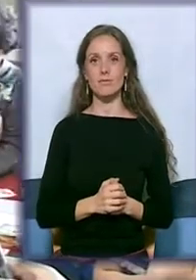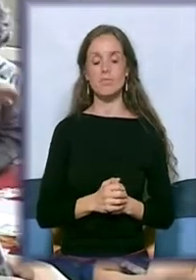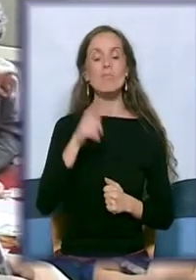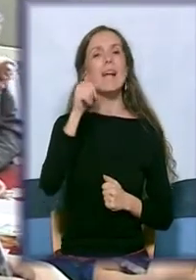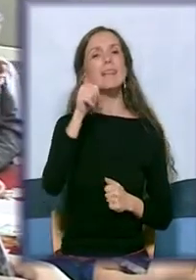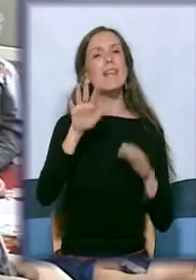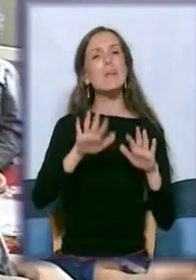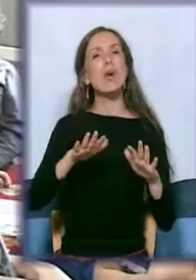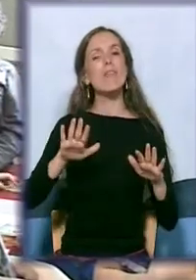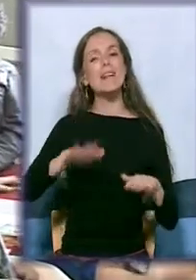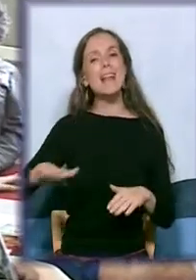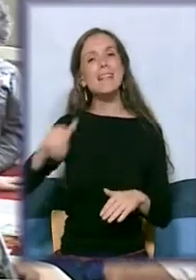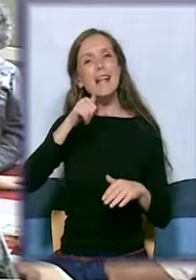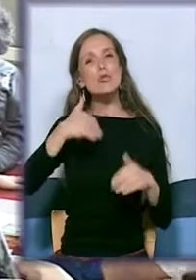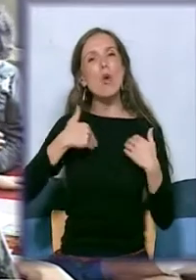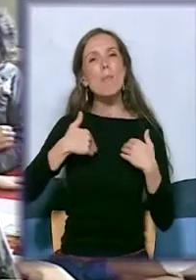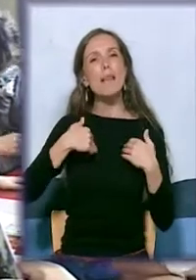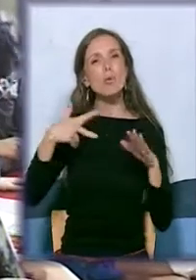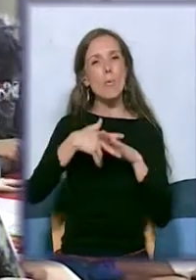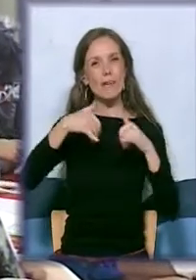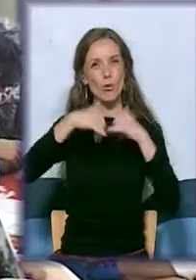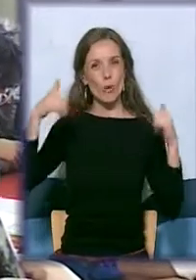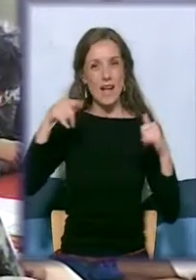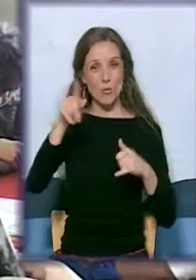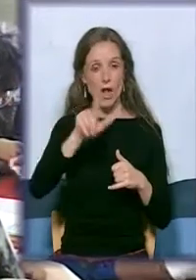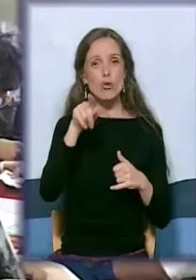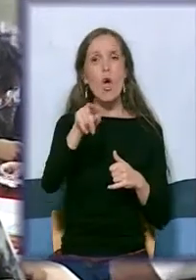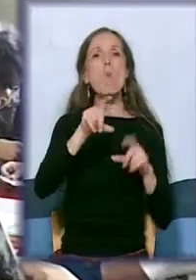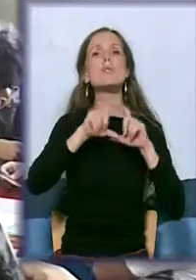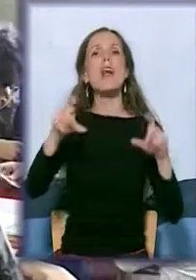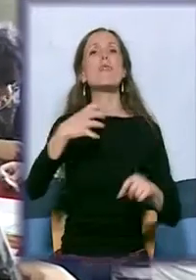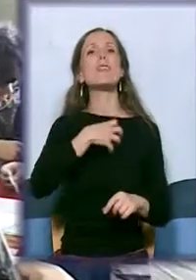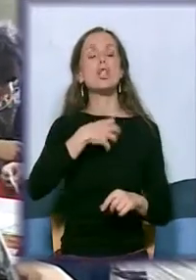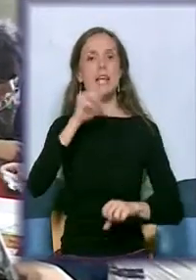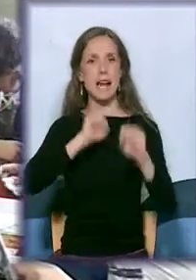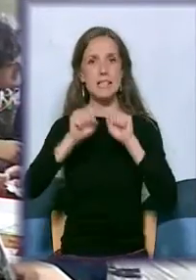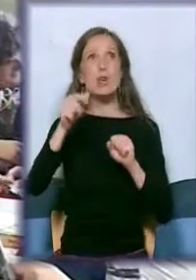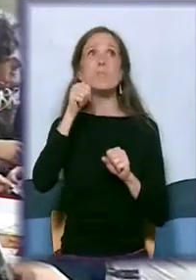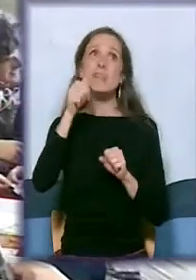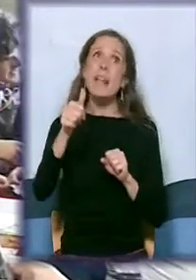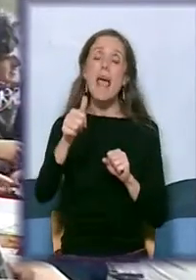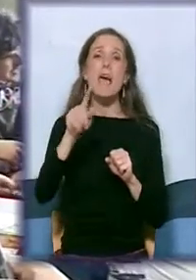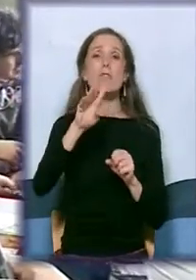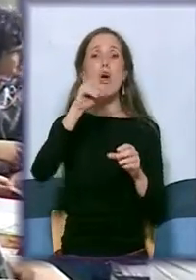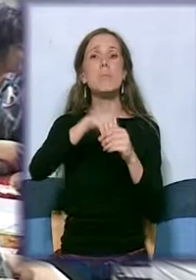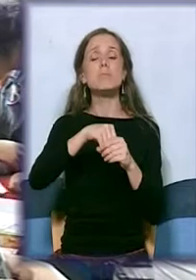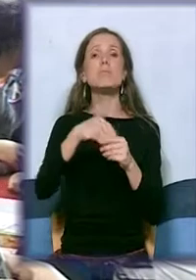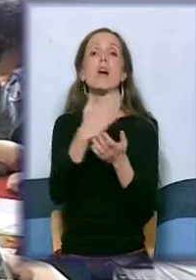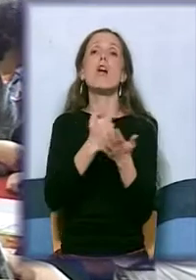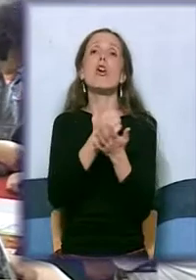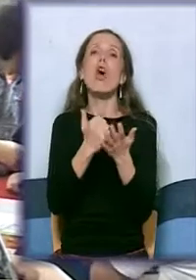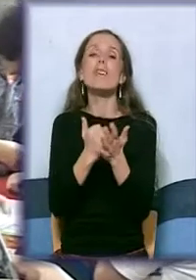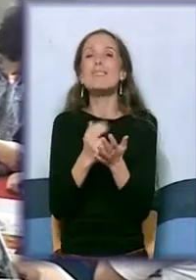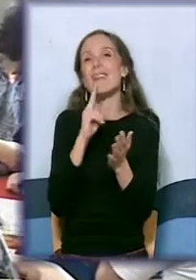Dnevni boravak za decu i omladinu ometenu u razvoju u Lazarevcu je ustanova socijalne zaštite koja dnevno zbrinjava korisnike koji su u